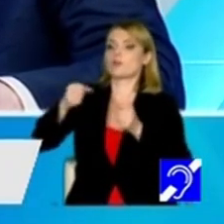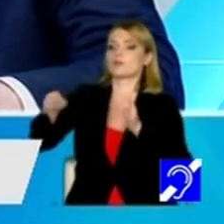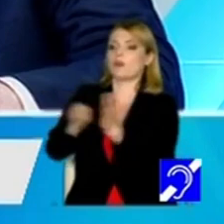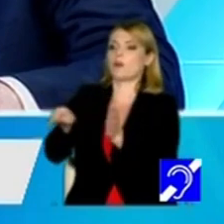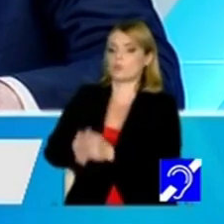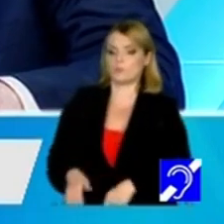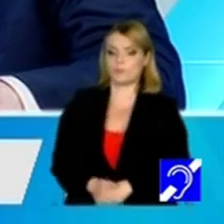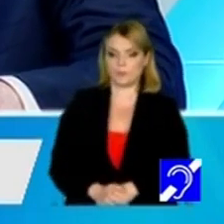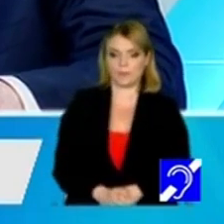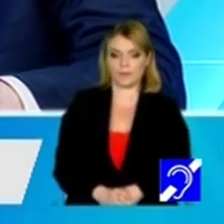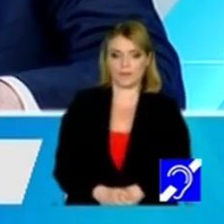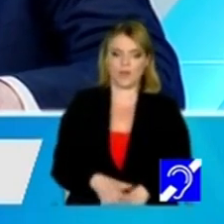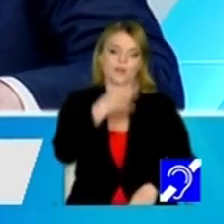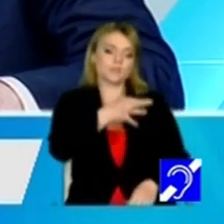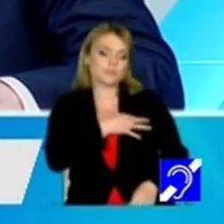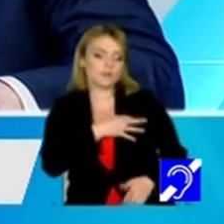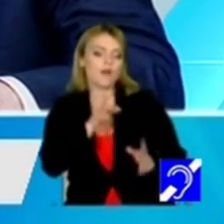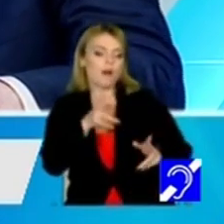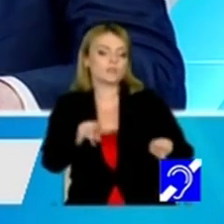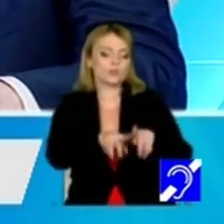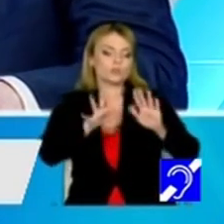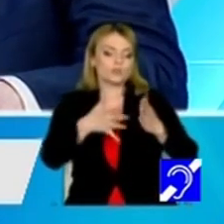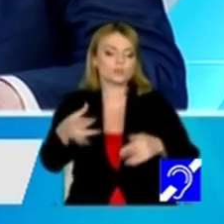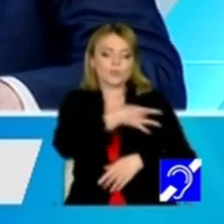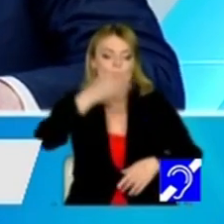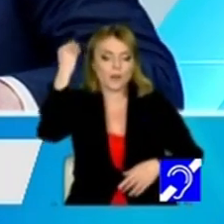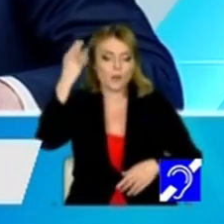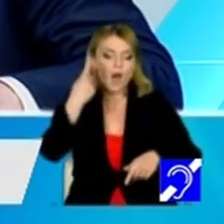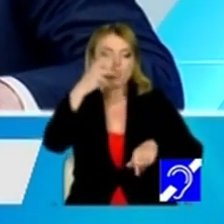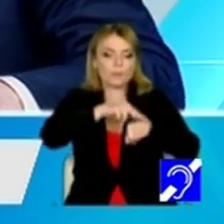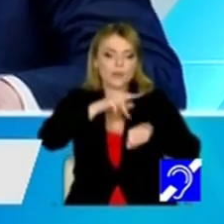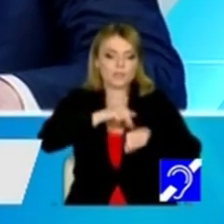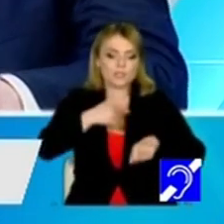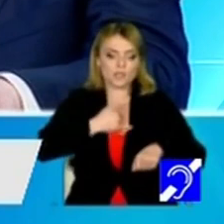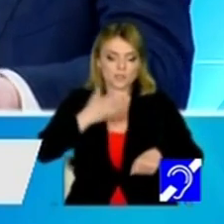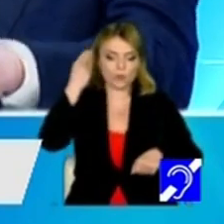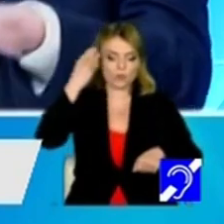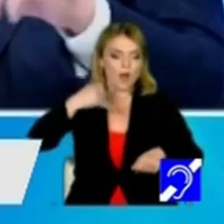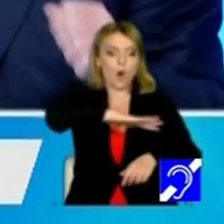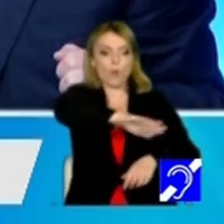polițist din Republica Moldova de serviciile din Transnistria. Exact. Și asta a fost întrebarea mea. Da,